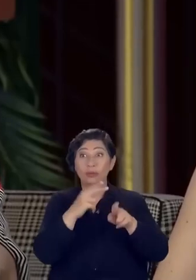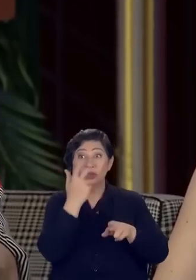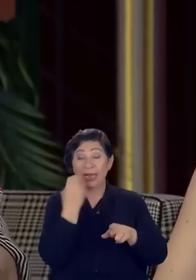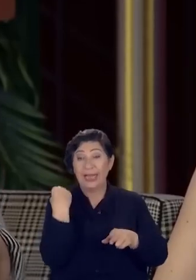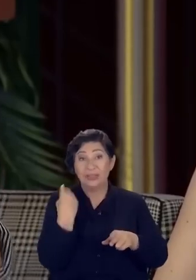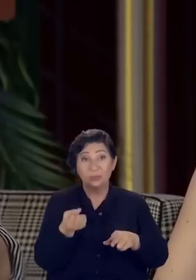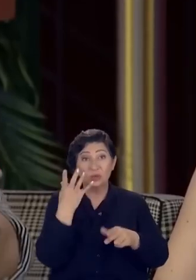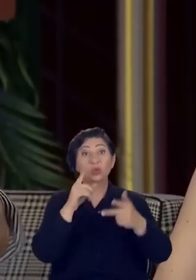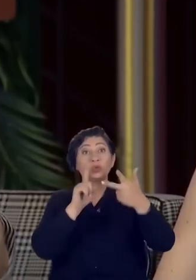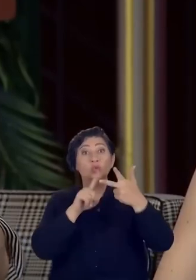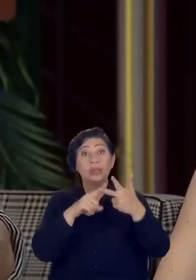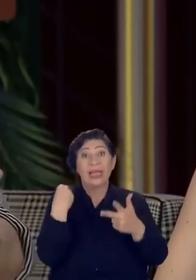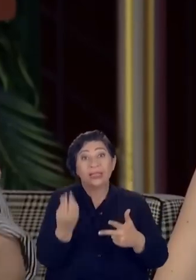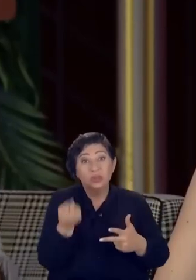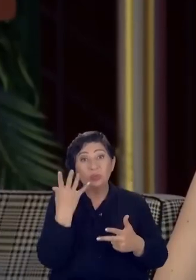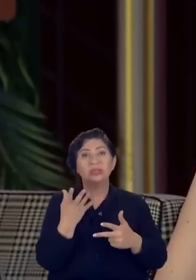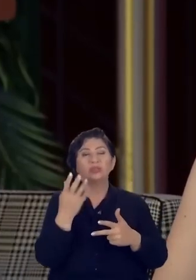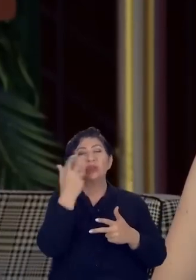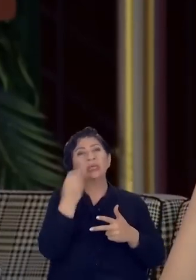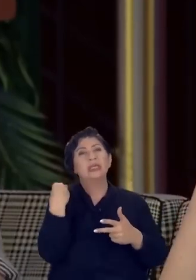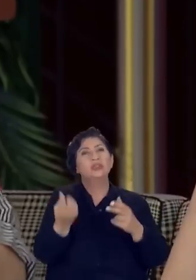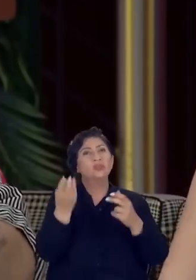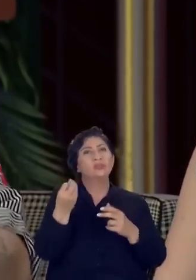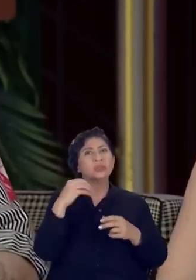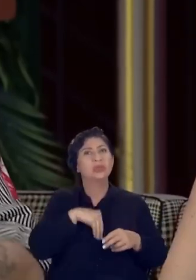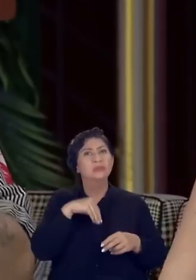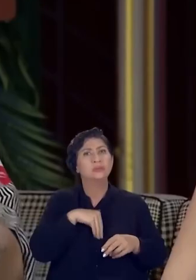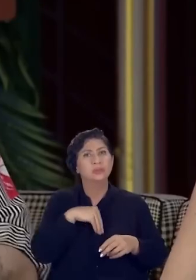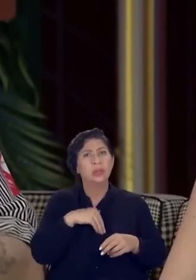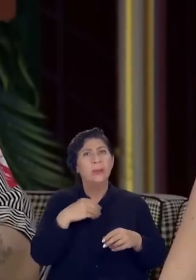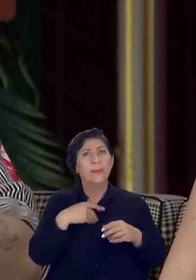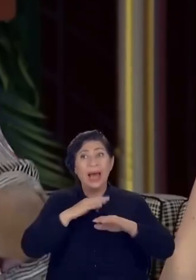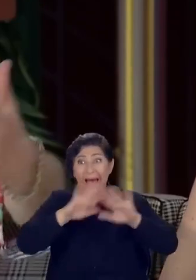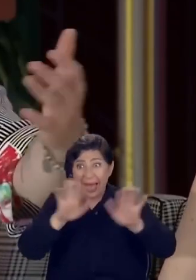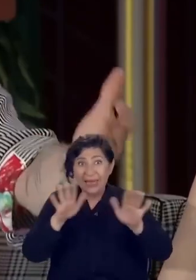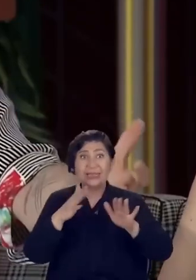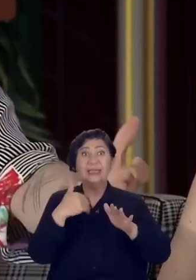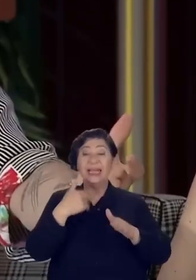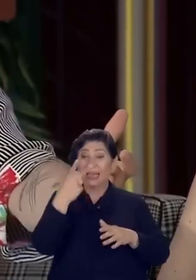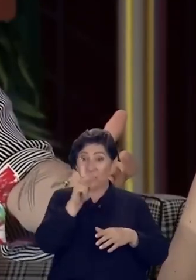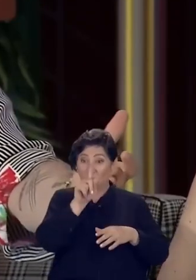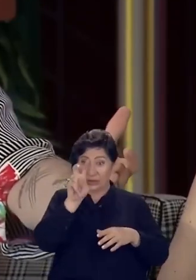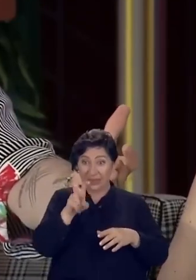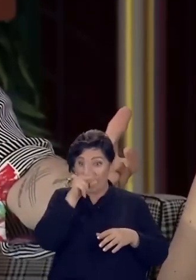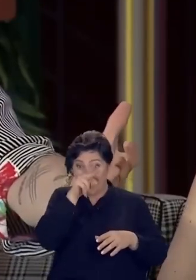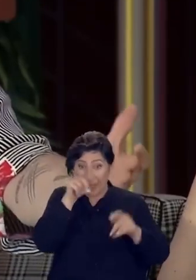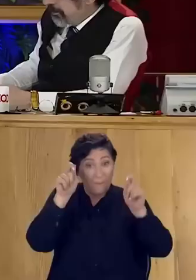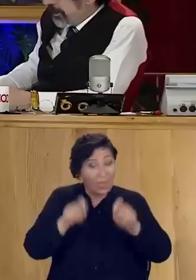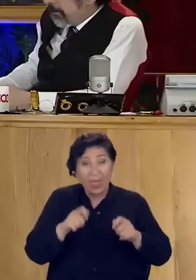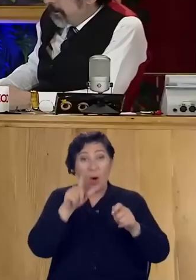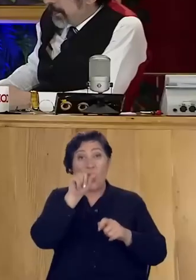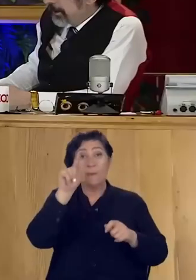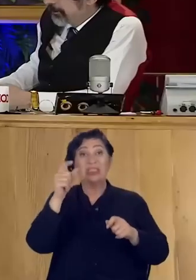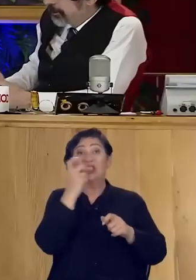şarkı çıkarmış. Üçüncüde bunu çıkarmış falan. Her seferinde ben yırtınıyorum. Hayır, biz 2018 Mart'ta zaten